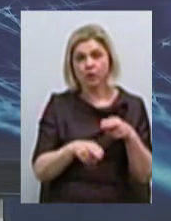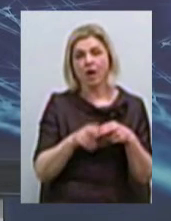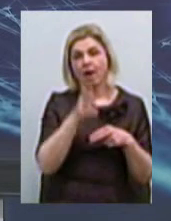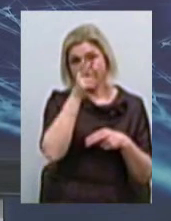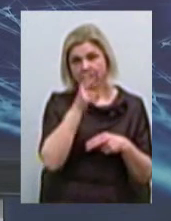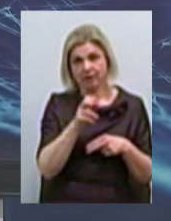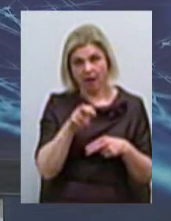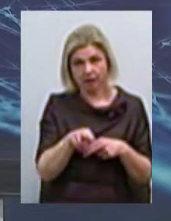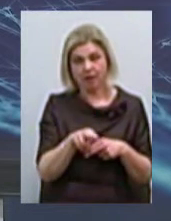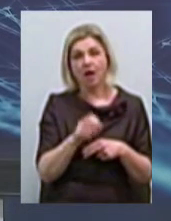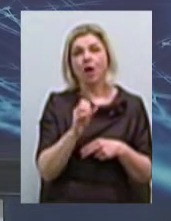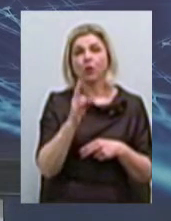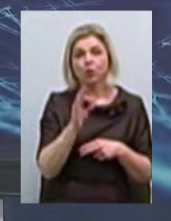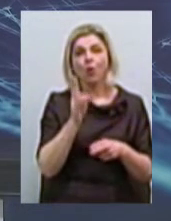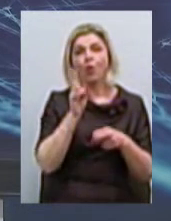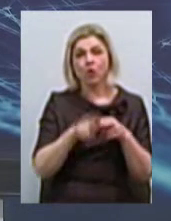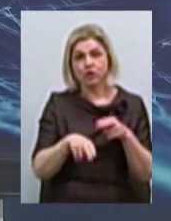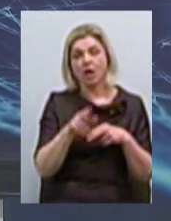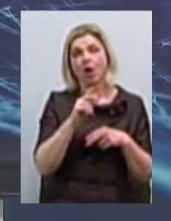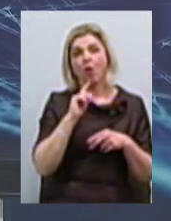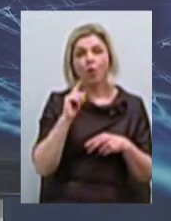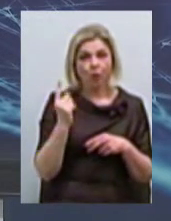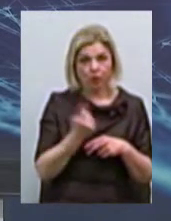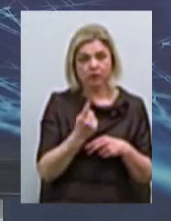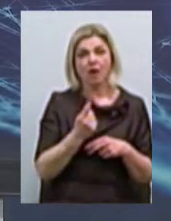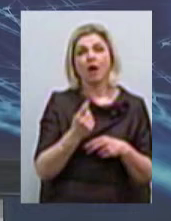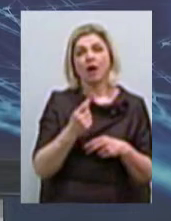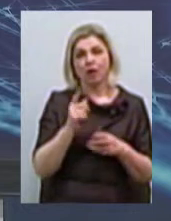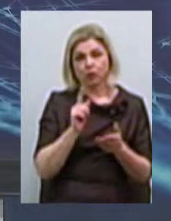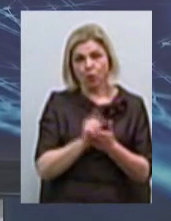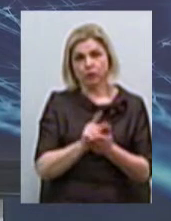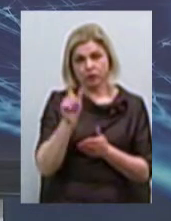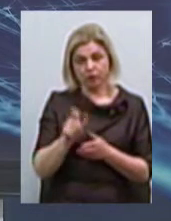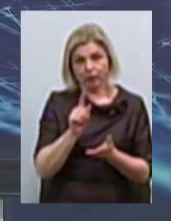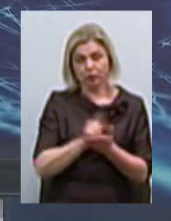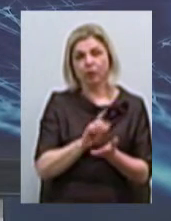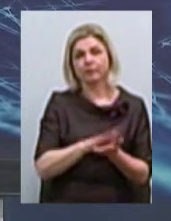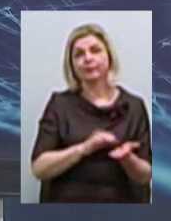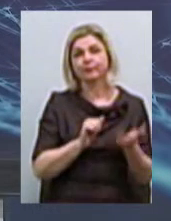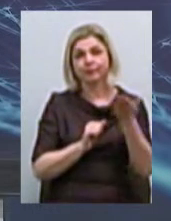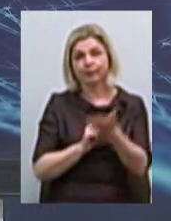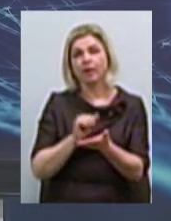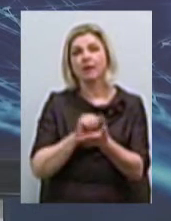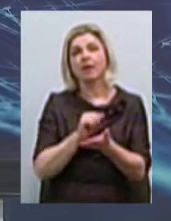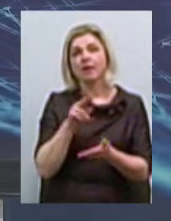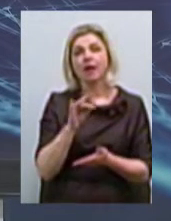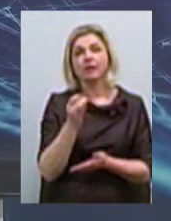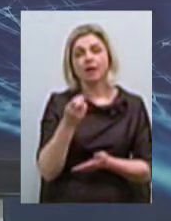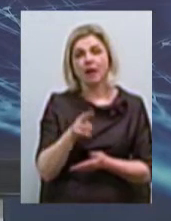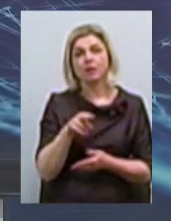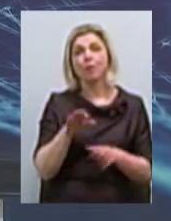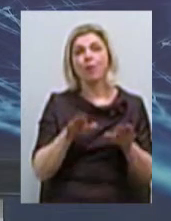кварталу. Але по закінченні звітного року календарного фізична особа повинна подати податкову декларацію до контролюючого органу за